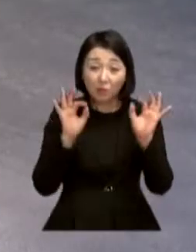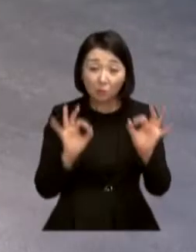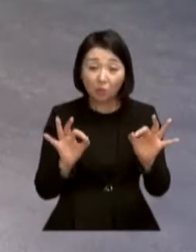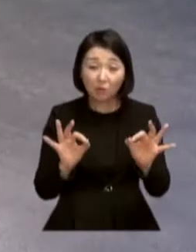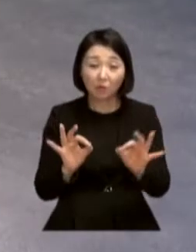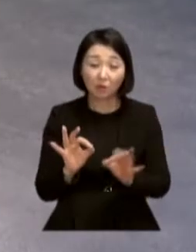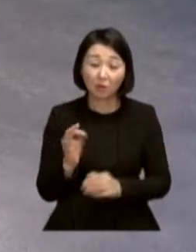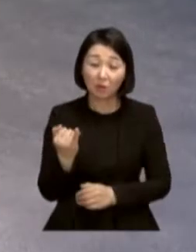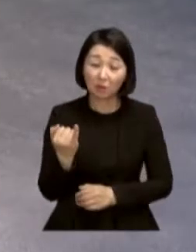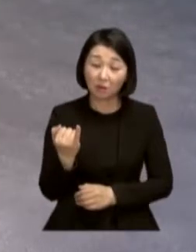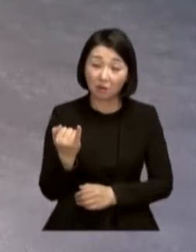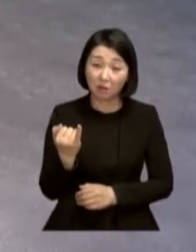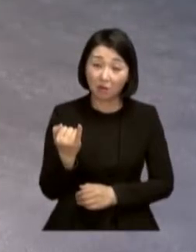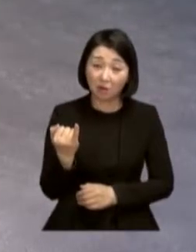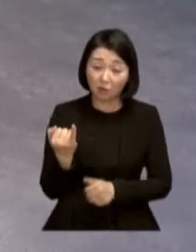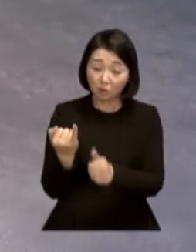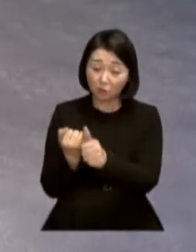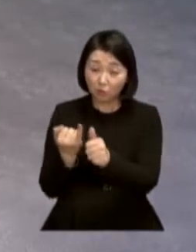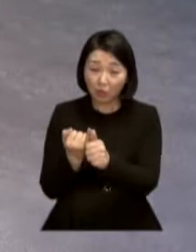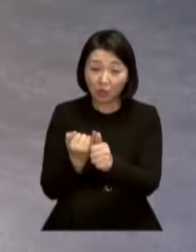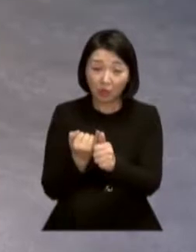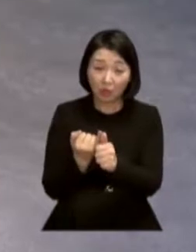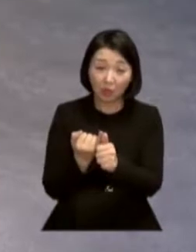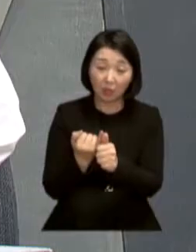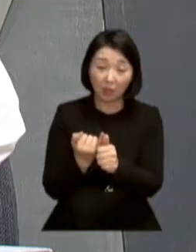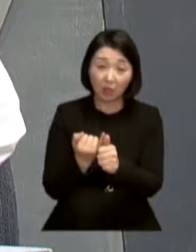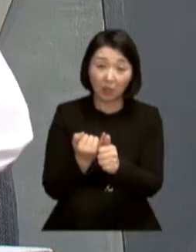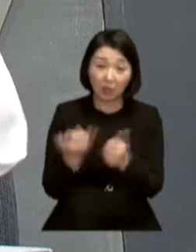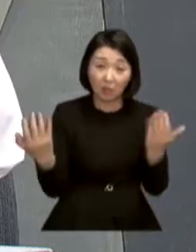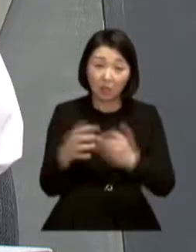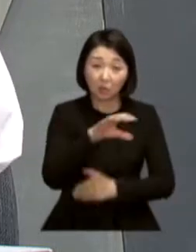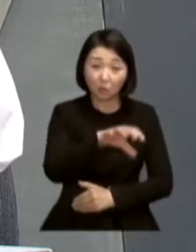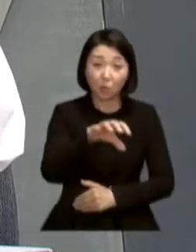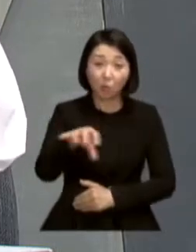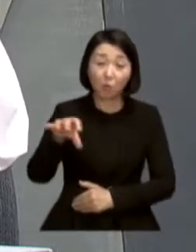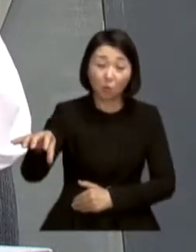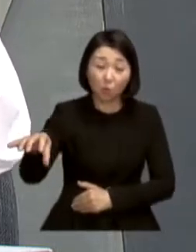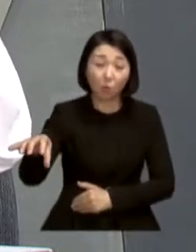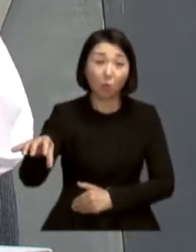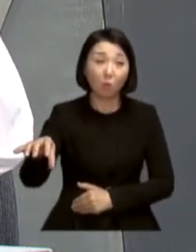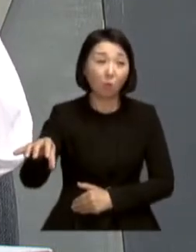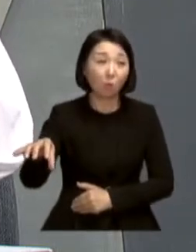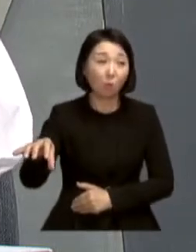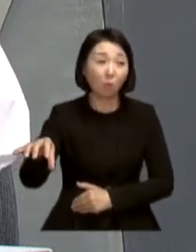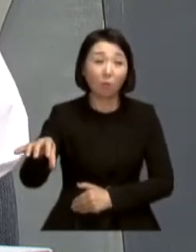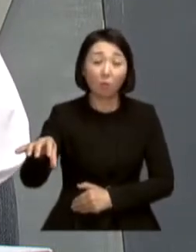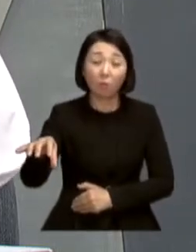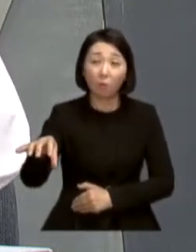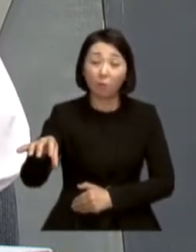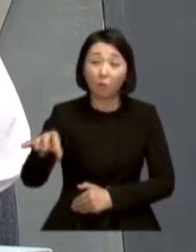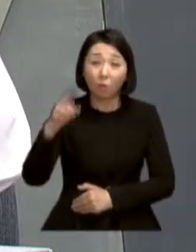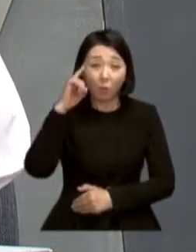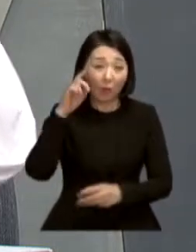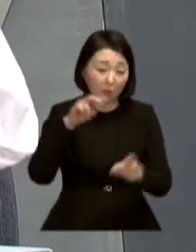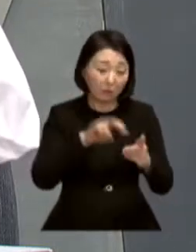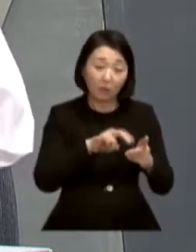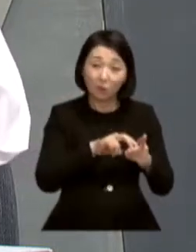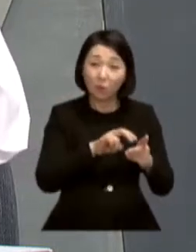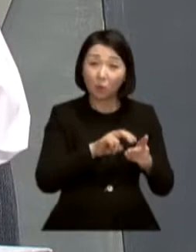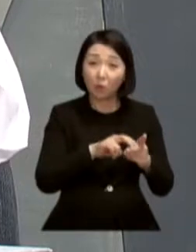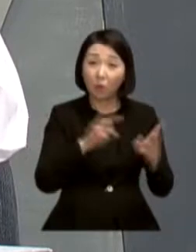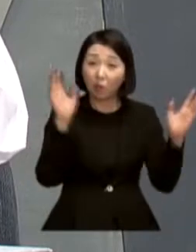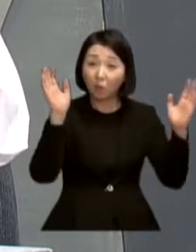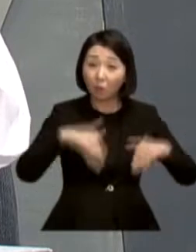또 선교사님이 사역하시는 사역지 곳곳이 일단 지금 재정적으로 너무나 시급한 네. 상황인 것 같아요. 네. 왜냐하면